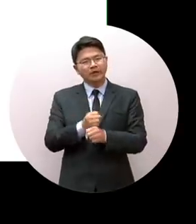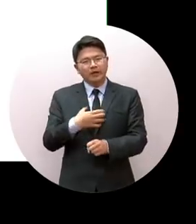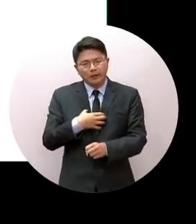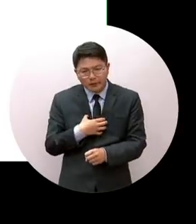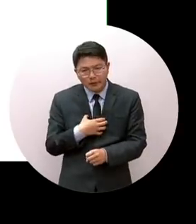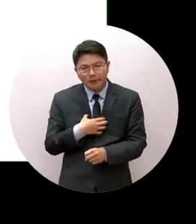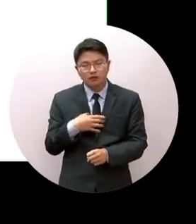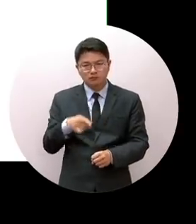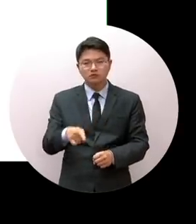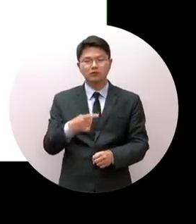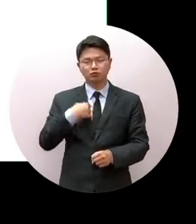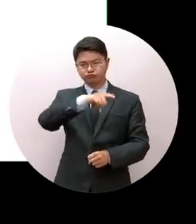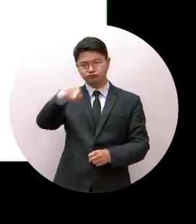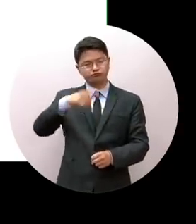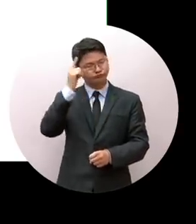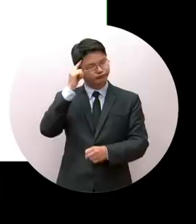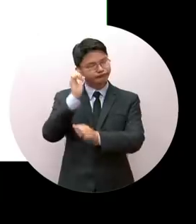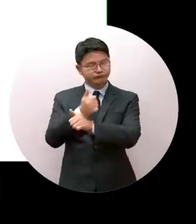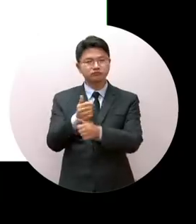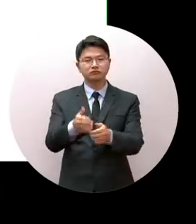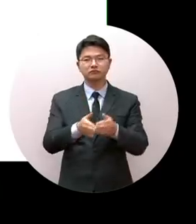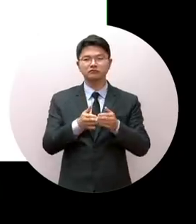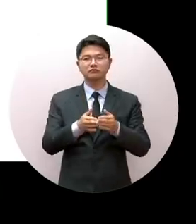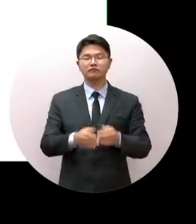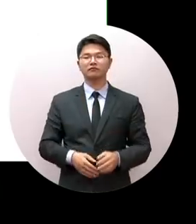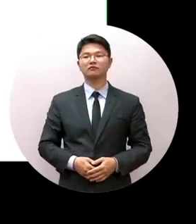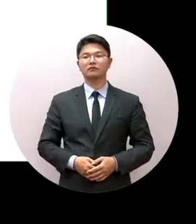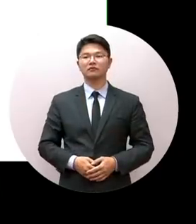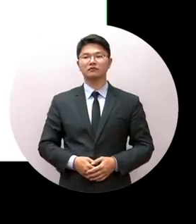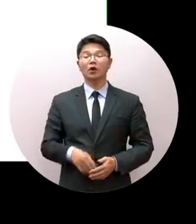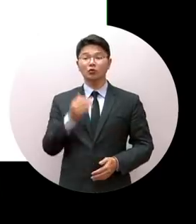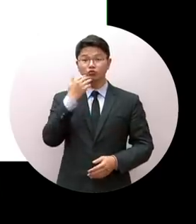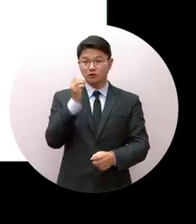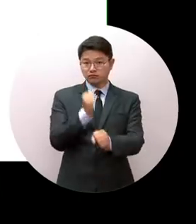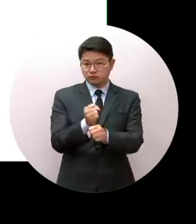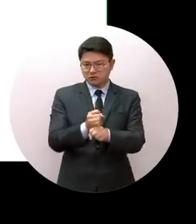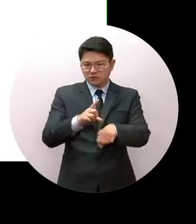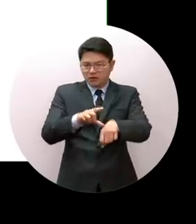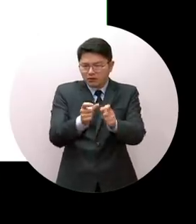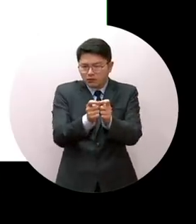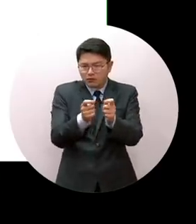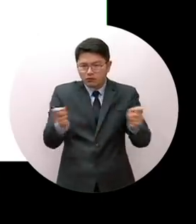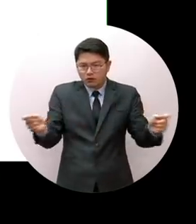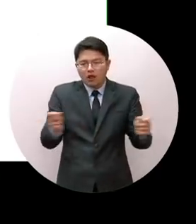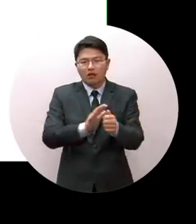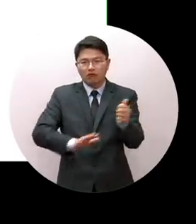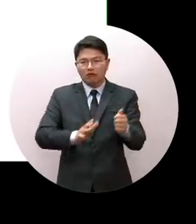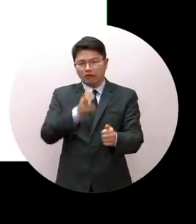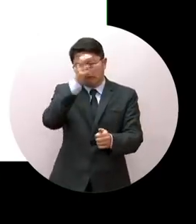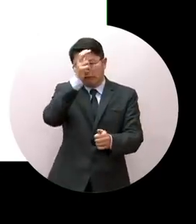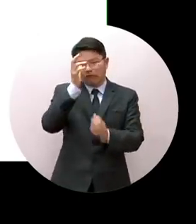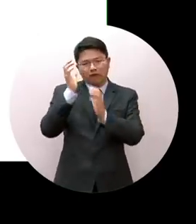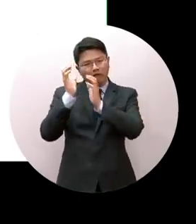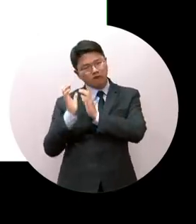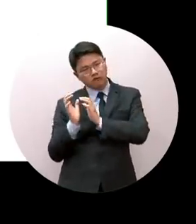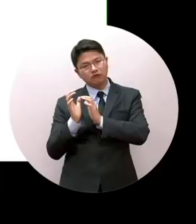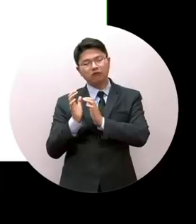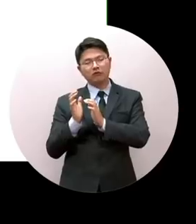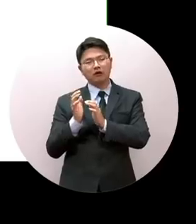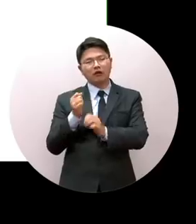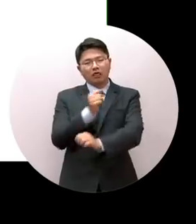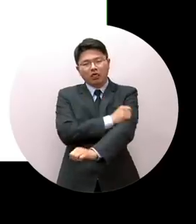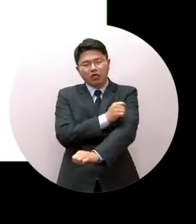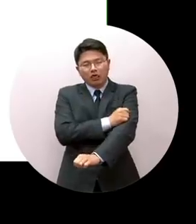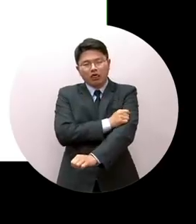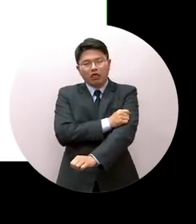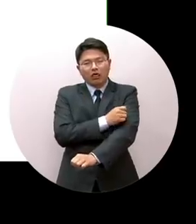以我要提的，也就是说，长时间的勤务哦，会造成警察的压力过大，也是疲劳的主因。然后